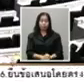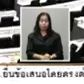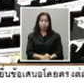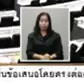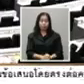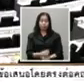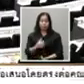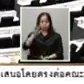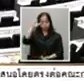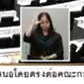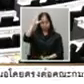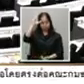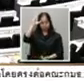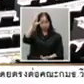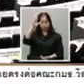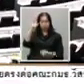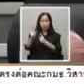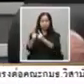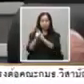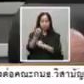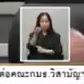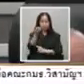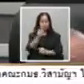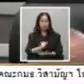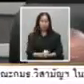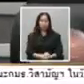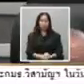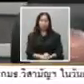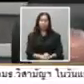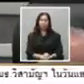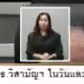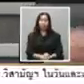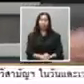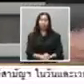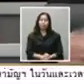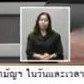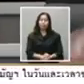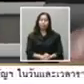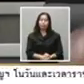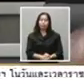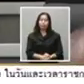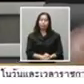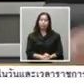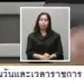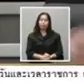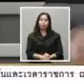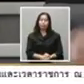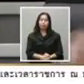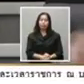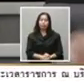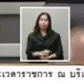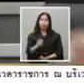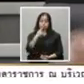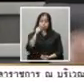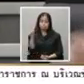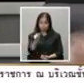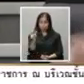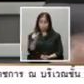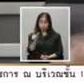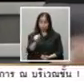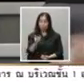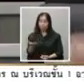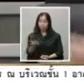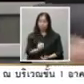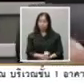ท่านฟังผมนิดเดียวครับสั้นๆเลยครับท่านครับขอได้ความได้รับความกรุณาด้วยครับ เอาสั้นๆแล้วกันนะครับ สั้นๆครับ